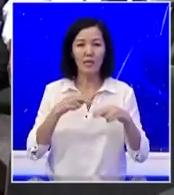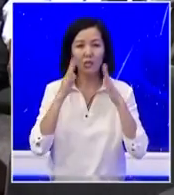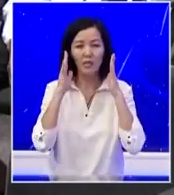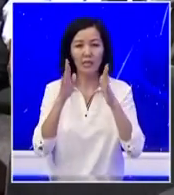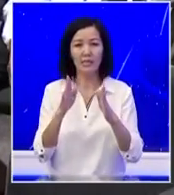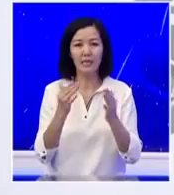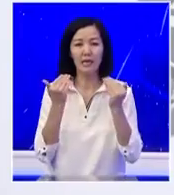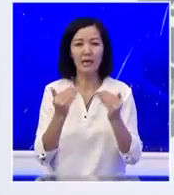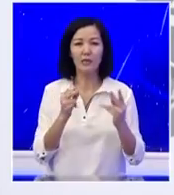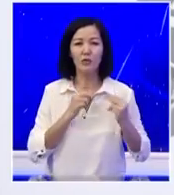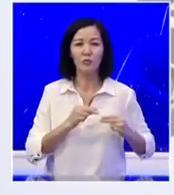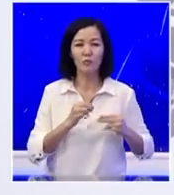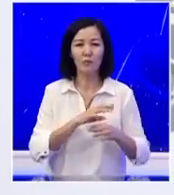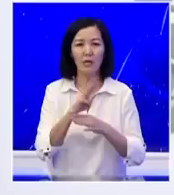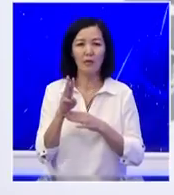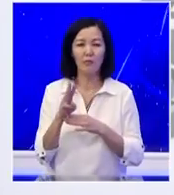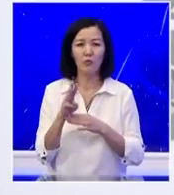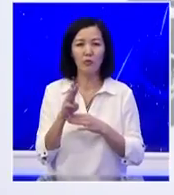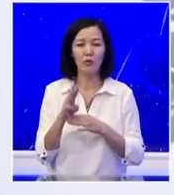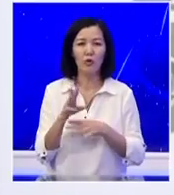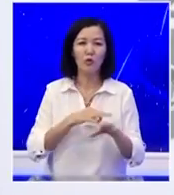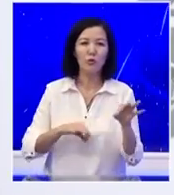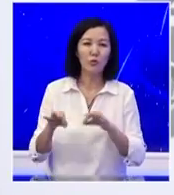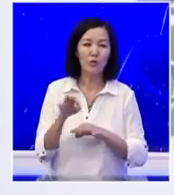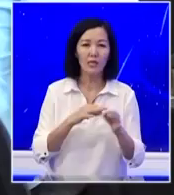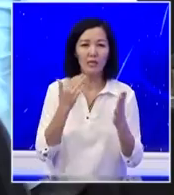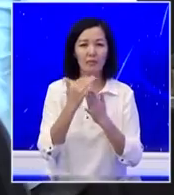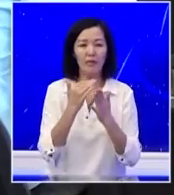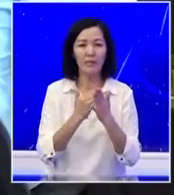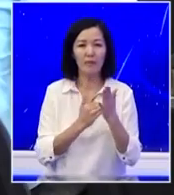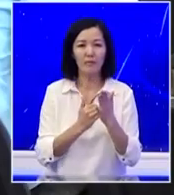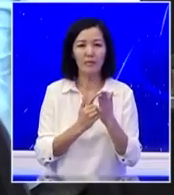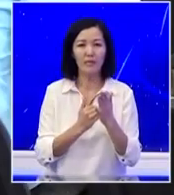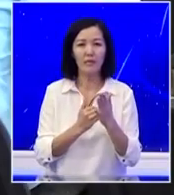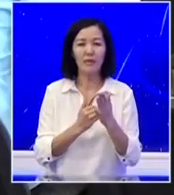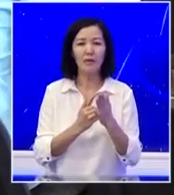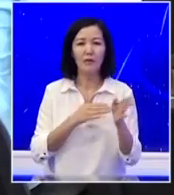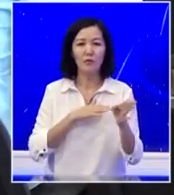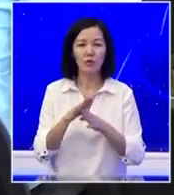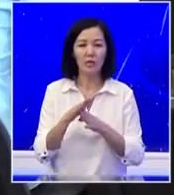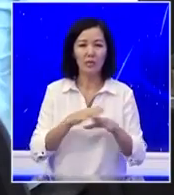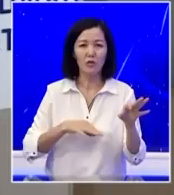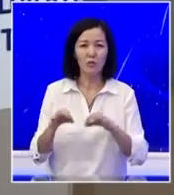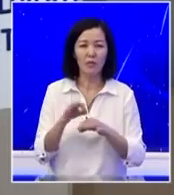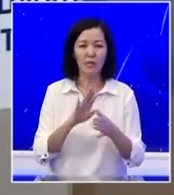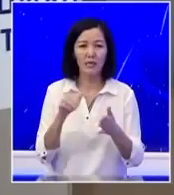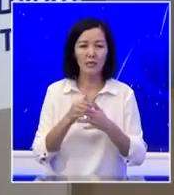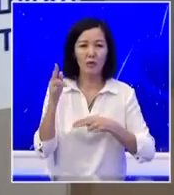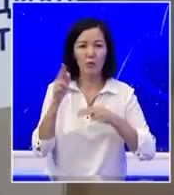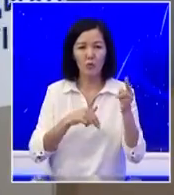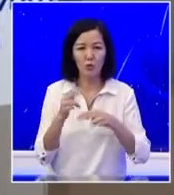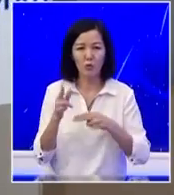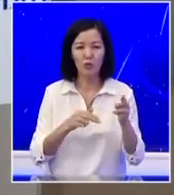жұмысқа тарту ерекше назарда. Айта кету керек, жұмыспен қамтудың жол картасы бағдарламасы аясында жүзеге асар жобалар